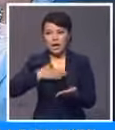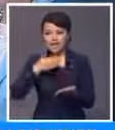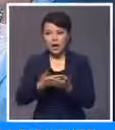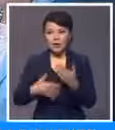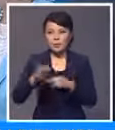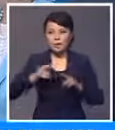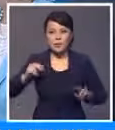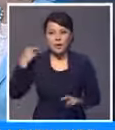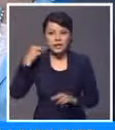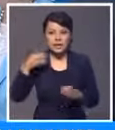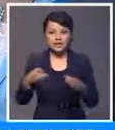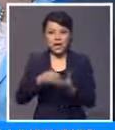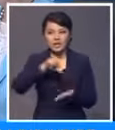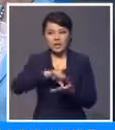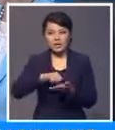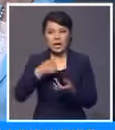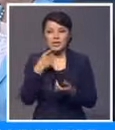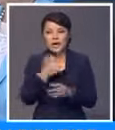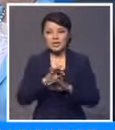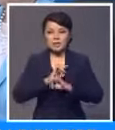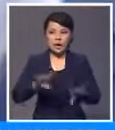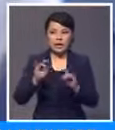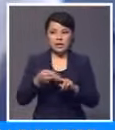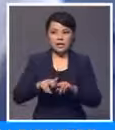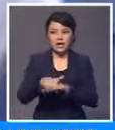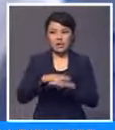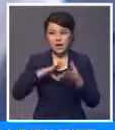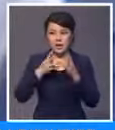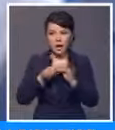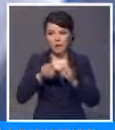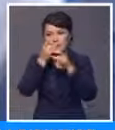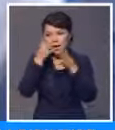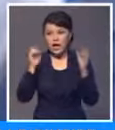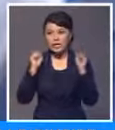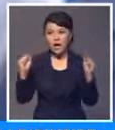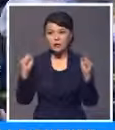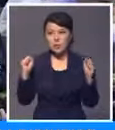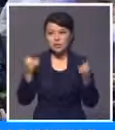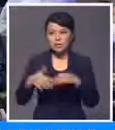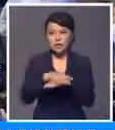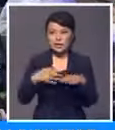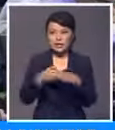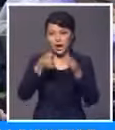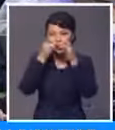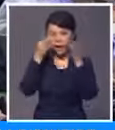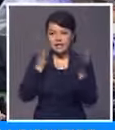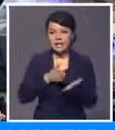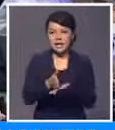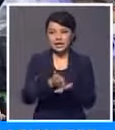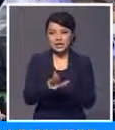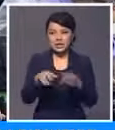ретінде президент жанындағы аталмыш комиссияның әлеуеті зор. Жалпы алғанда, мәдениет және спорт министрі ұсынған мәдени саясат